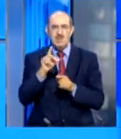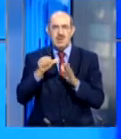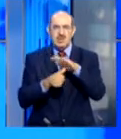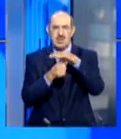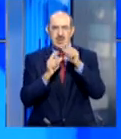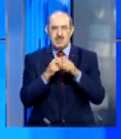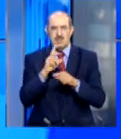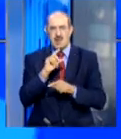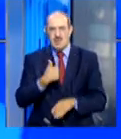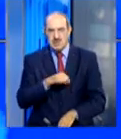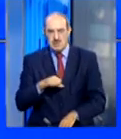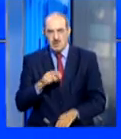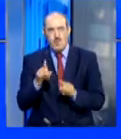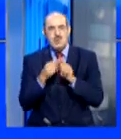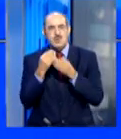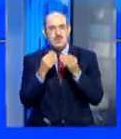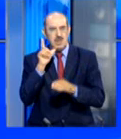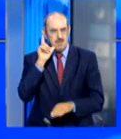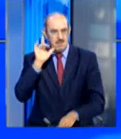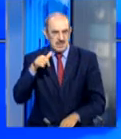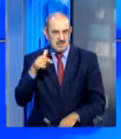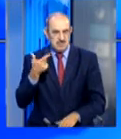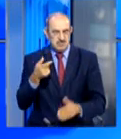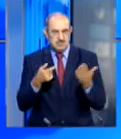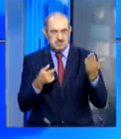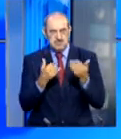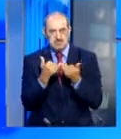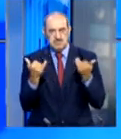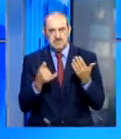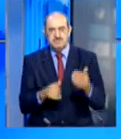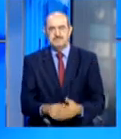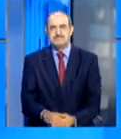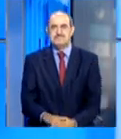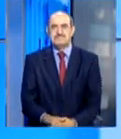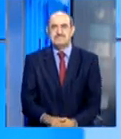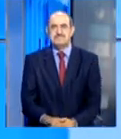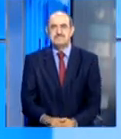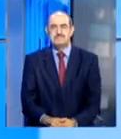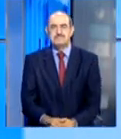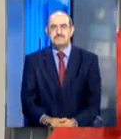الأوروبية بروكسل ببلجيكا. التغطية لعفاف بلهوشات في تقرير إلهام عشير.